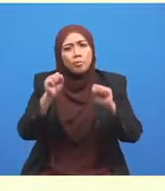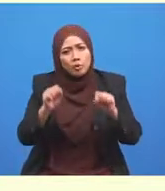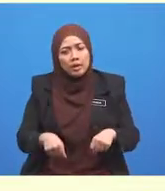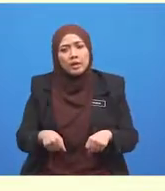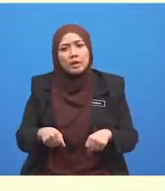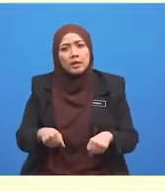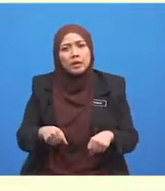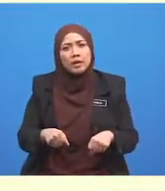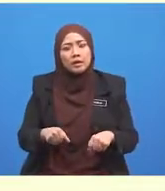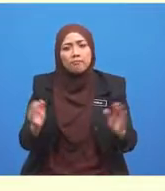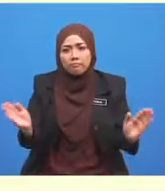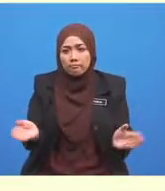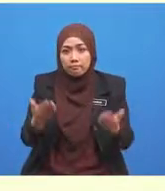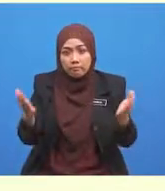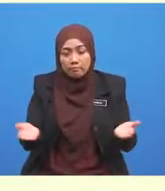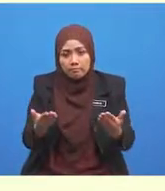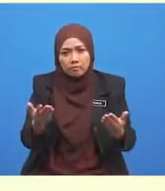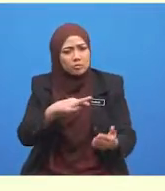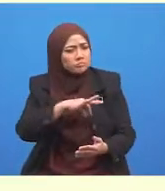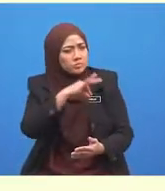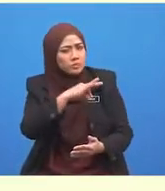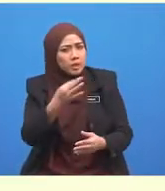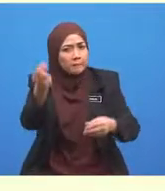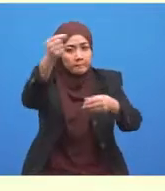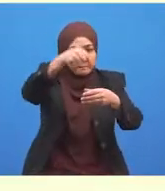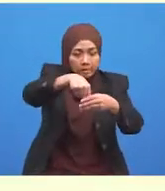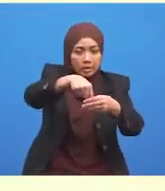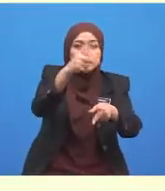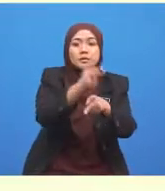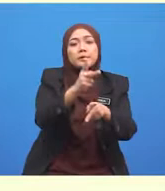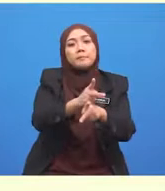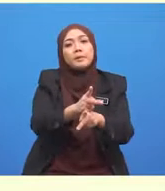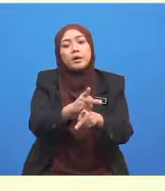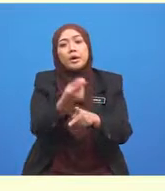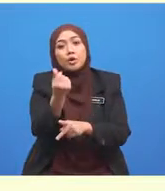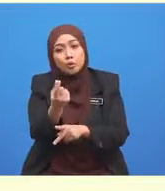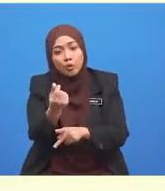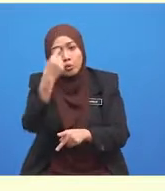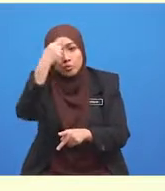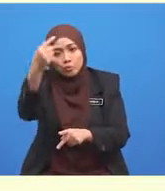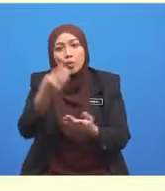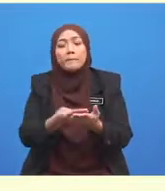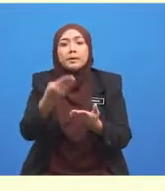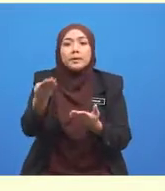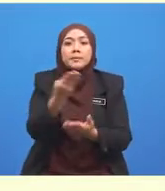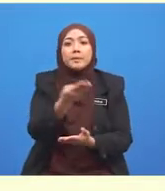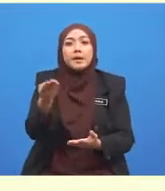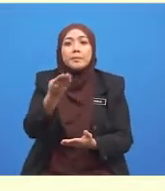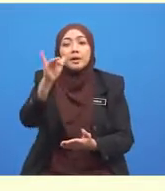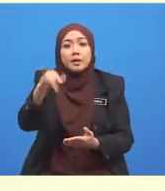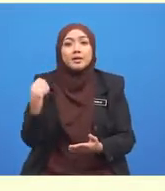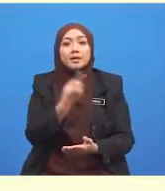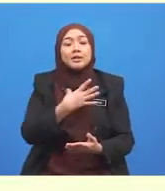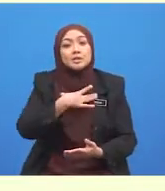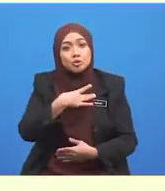memupuk semangat menabung untuk mendapatkan sesuatu. Contohnya, mari